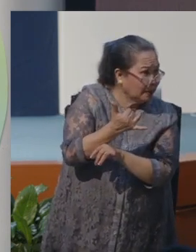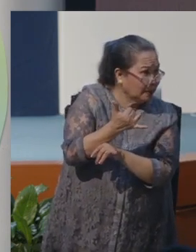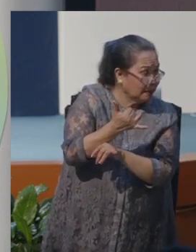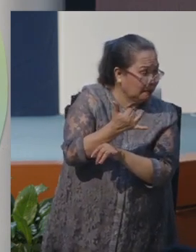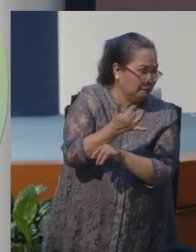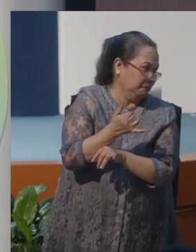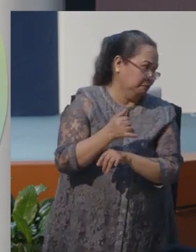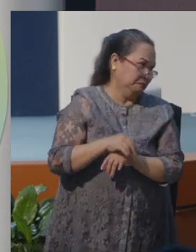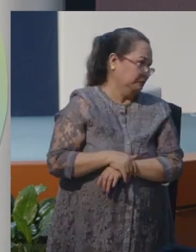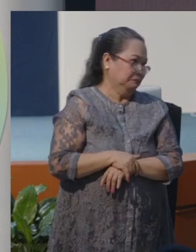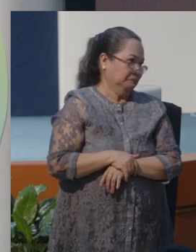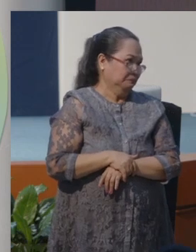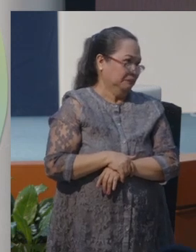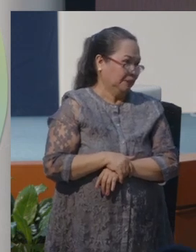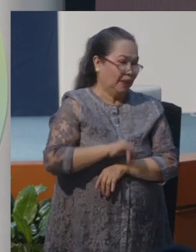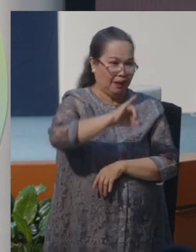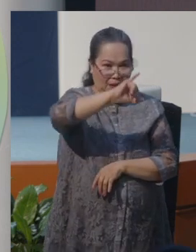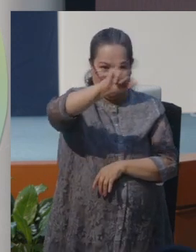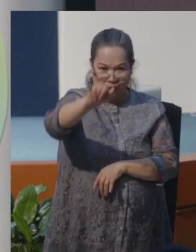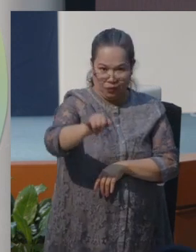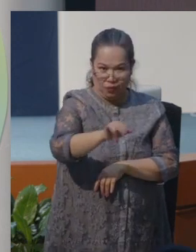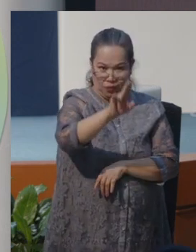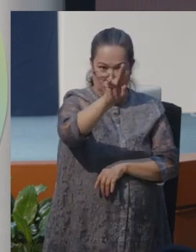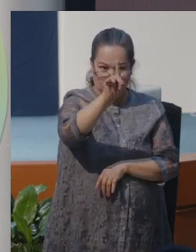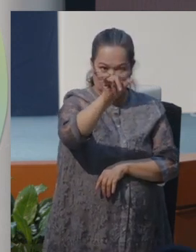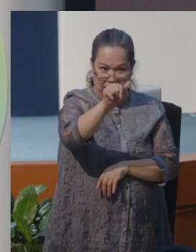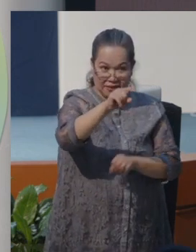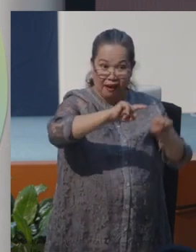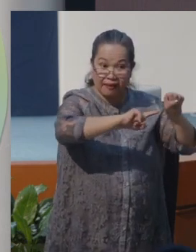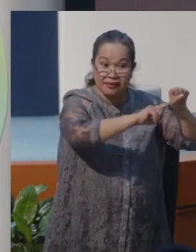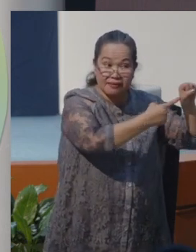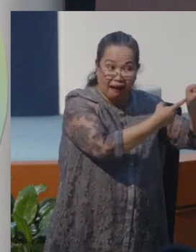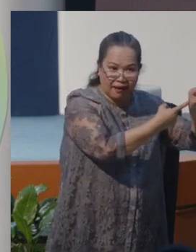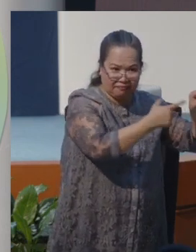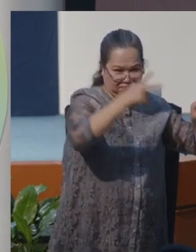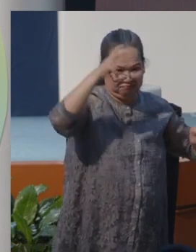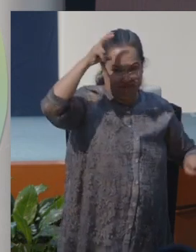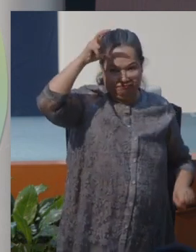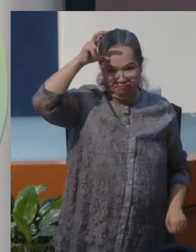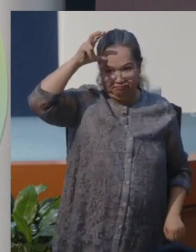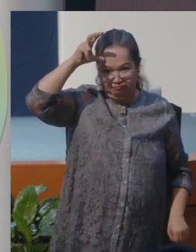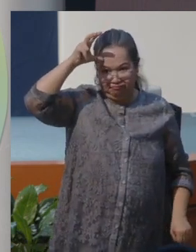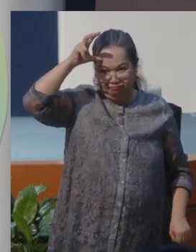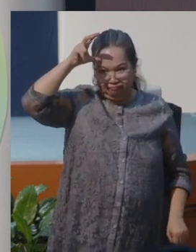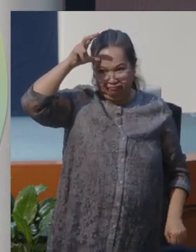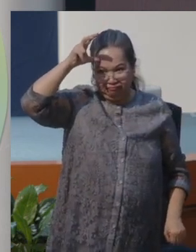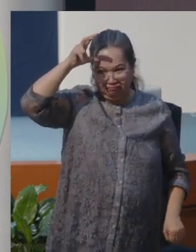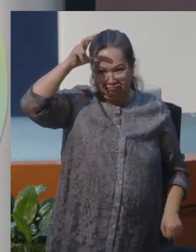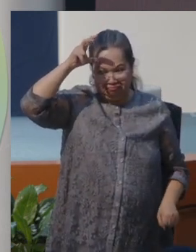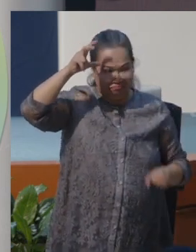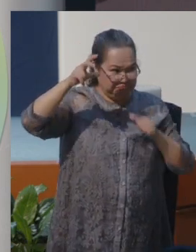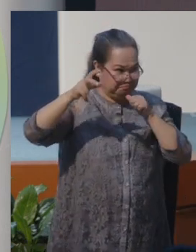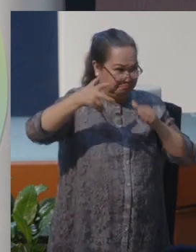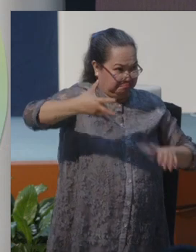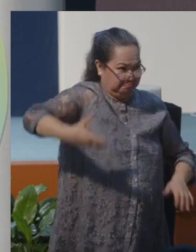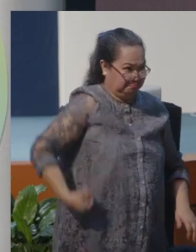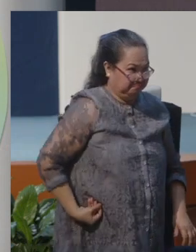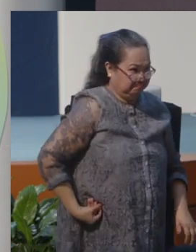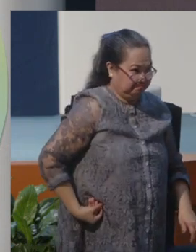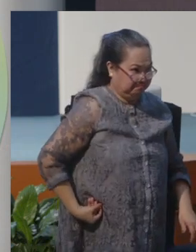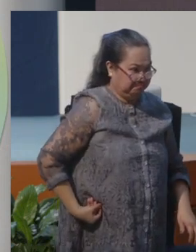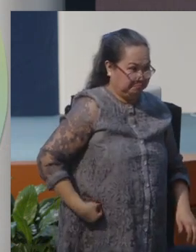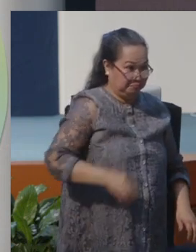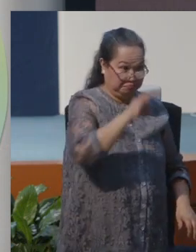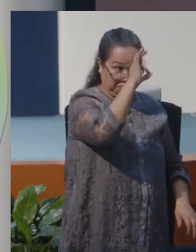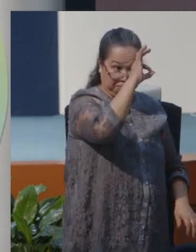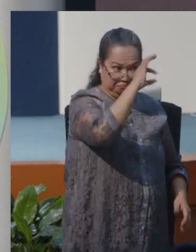Hindi daw. Judas was a devil from the beginning. Judas was an unregenerate, corrupt,